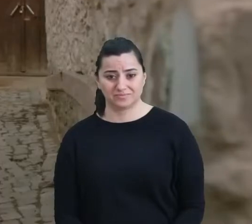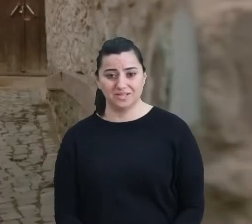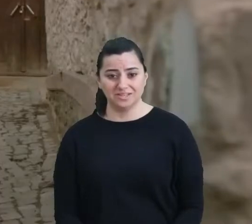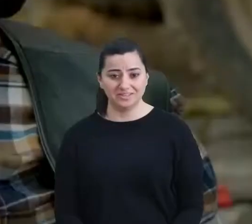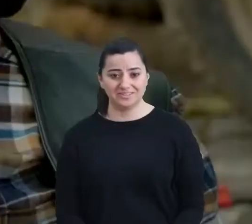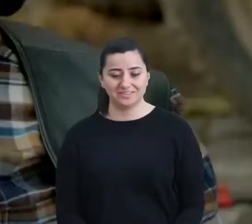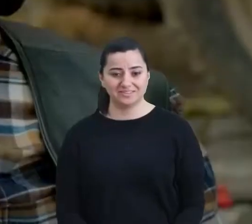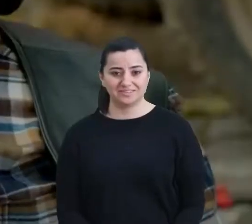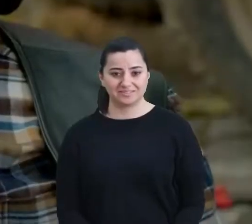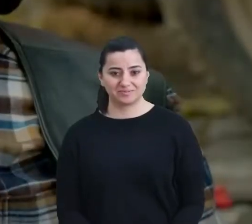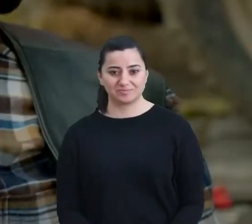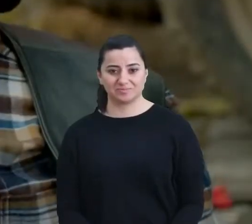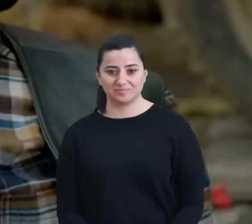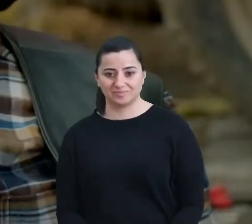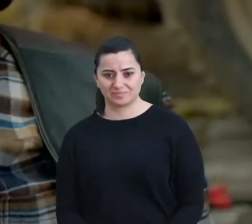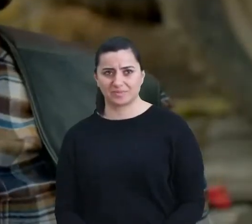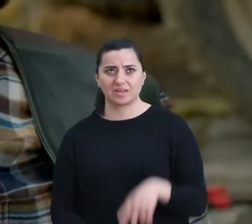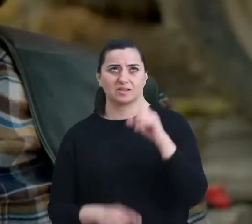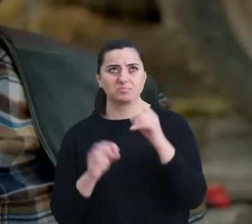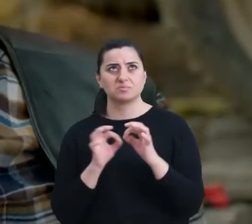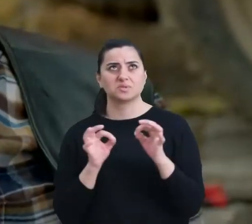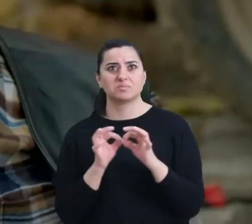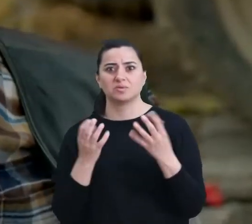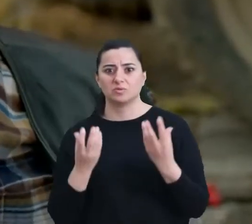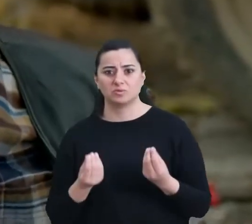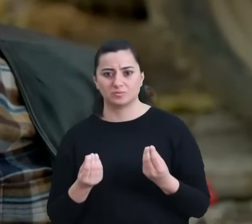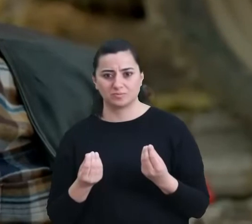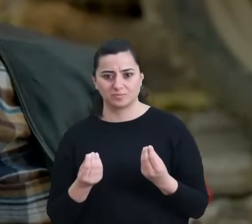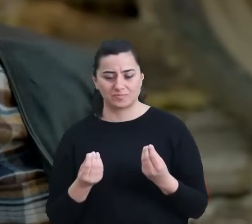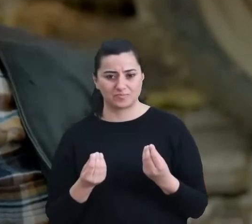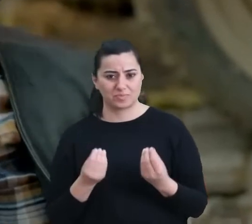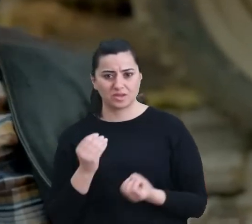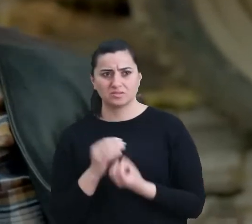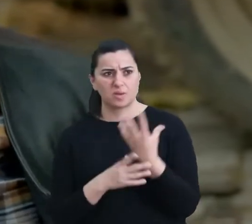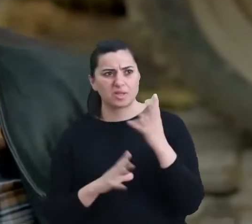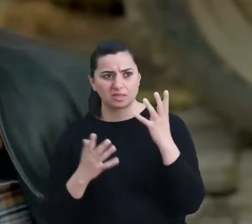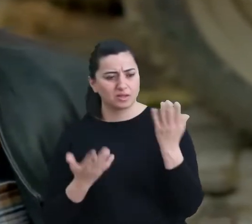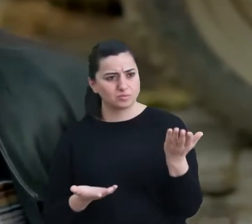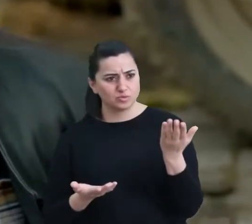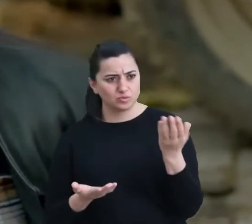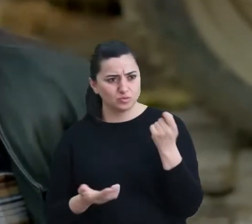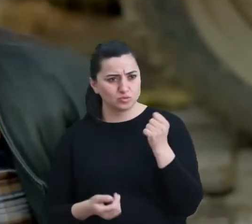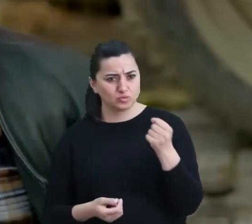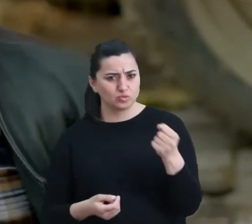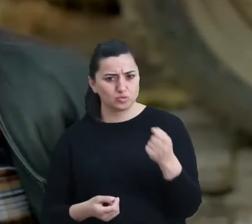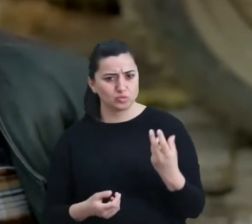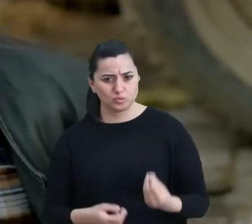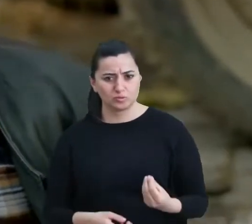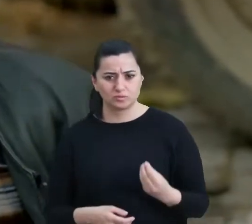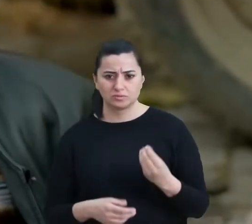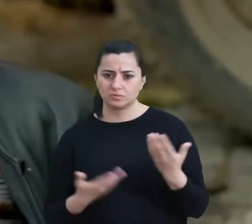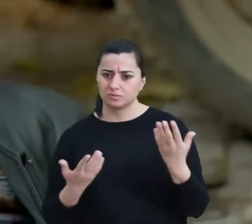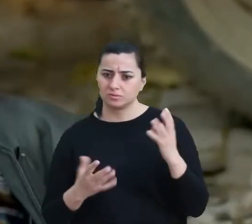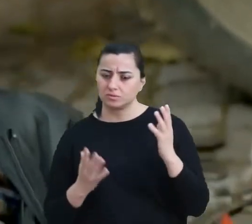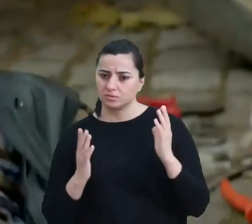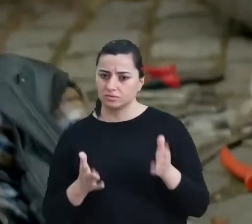uzaklaştı. Süleyman arkasından ağzı açık kaldı. Bismillahirrahmanirrahim. Sabah sabah delim dürttü buna. De gitti